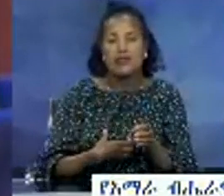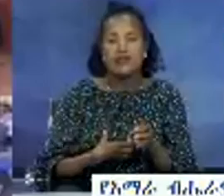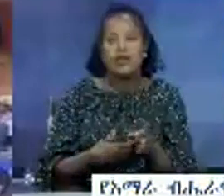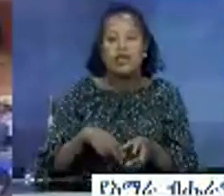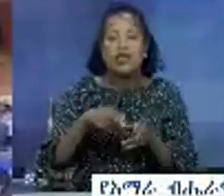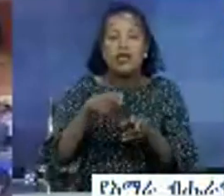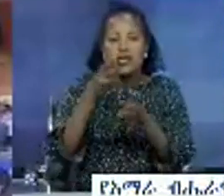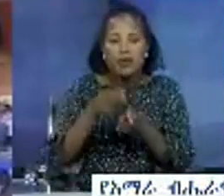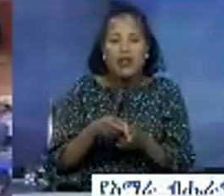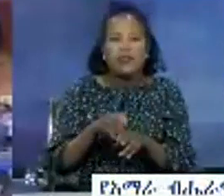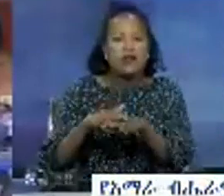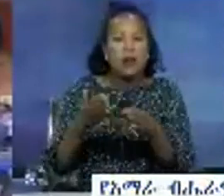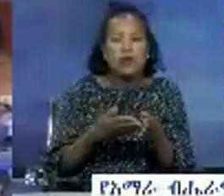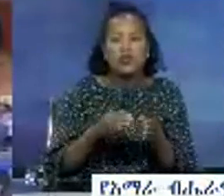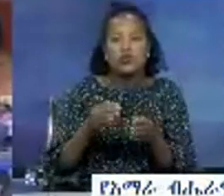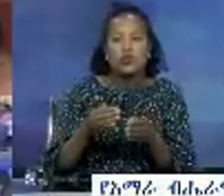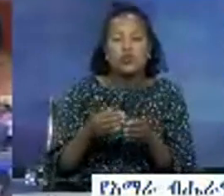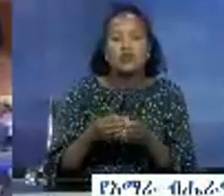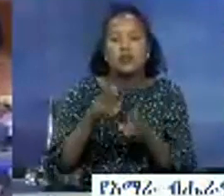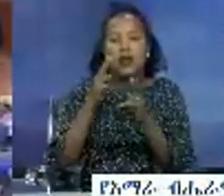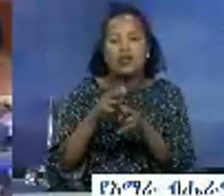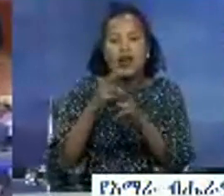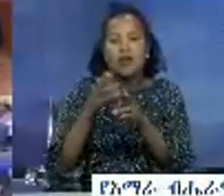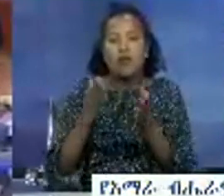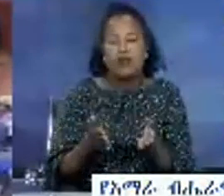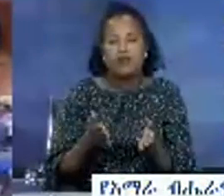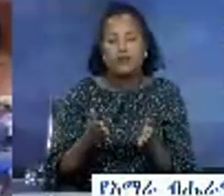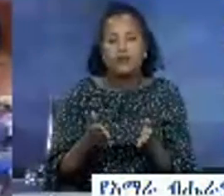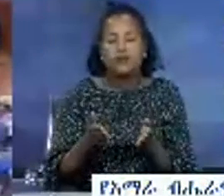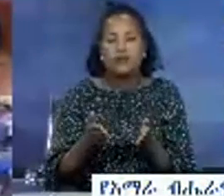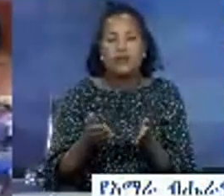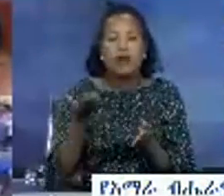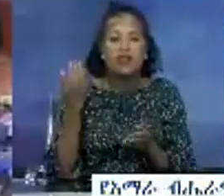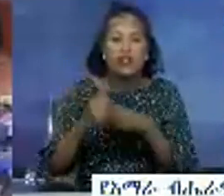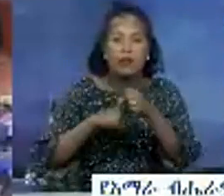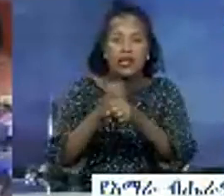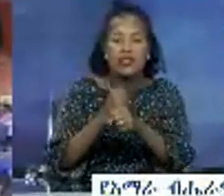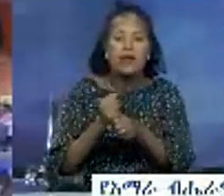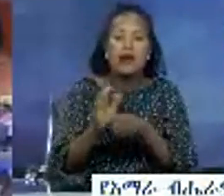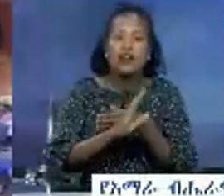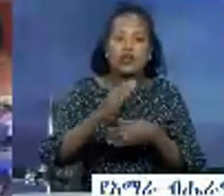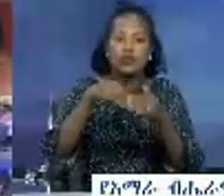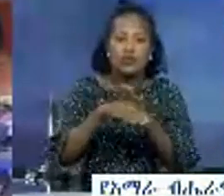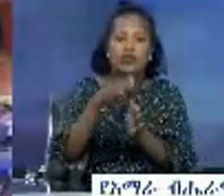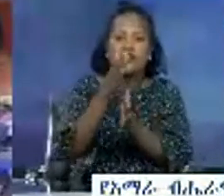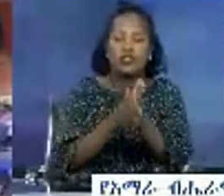ክቡራን ተጋባዥ እንግዶች፣ ክቡራትና ክቡራን፣ ባለፉት ዓመታት በሀገራችን ውስጥ